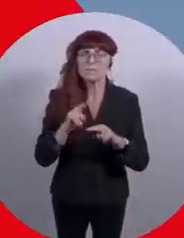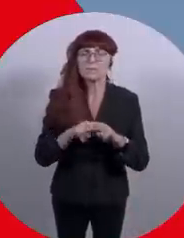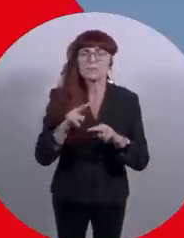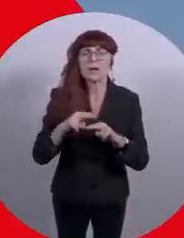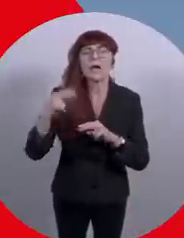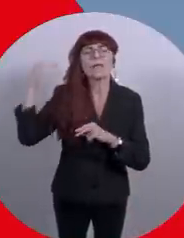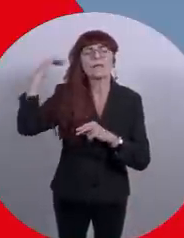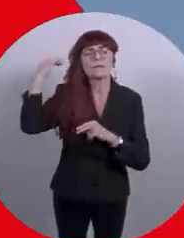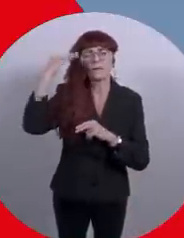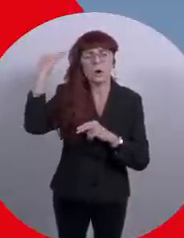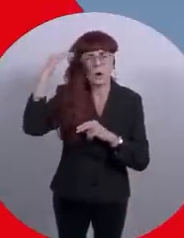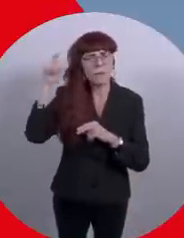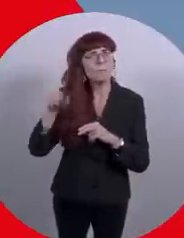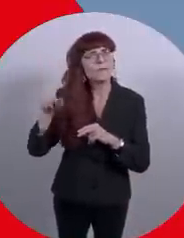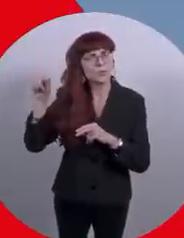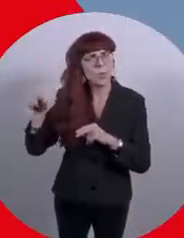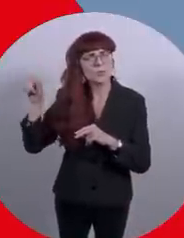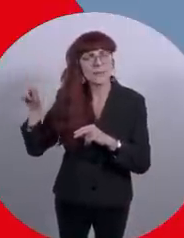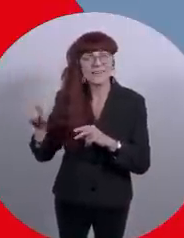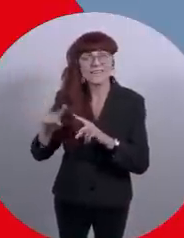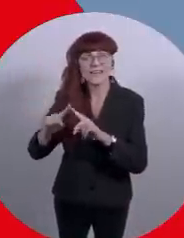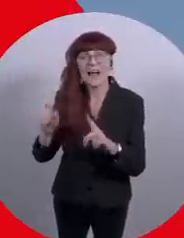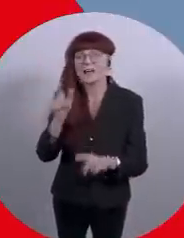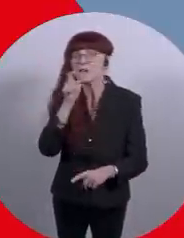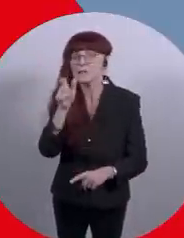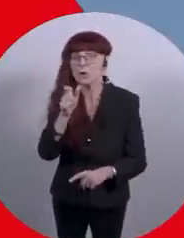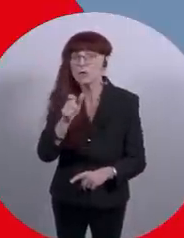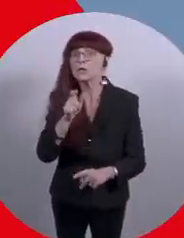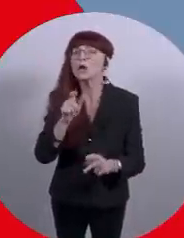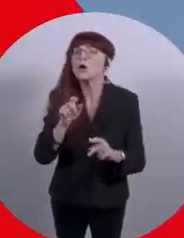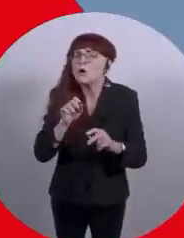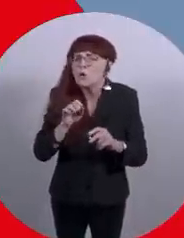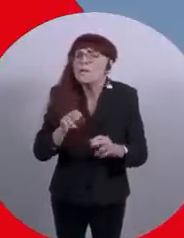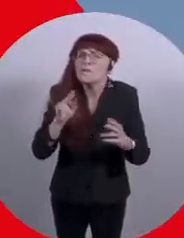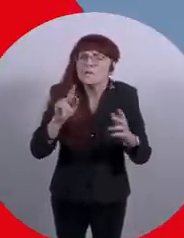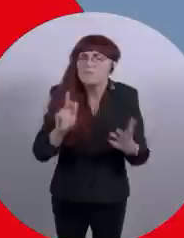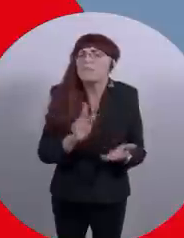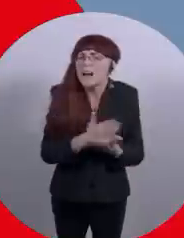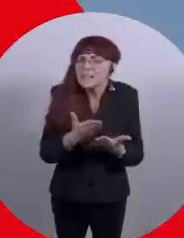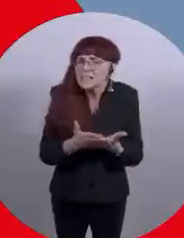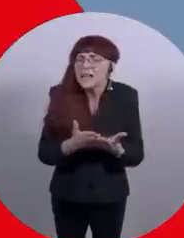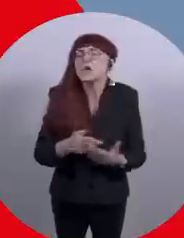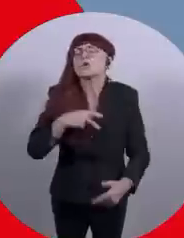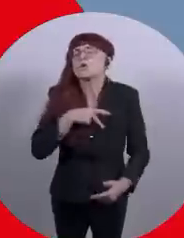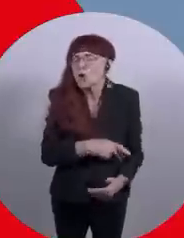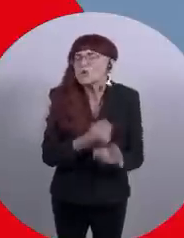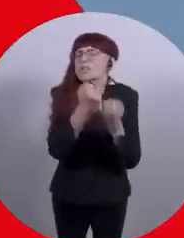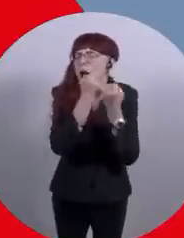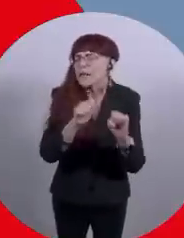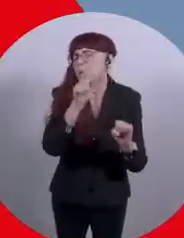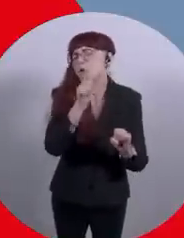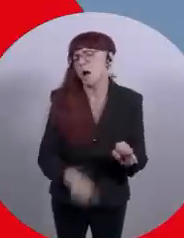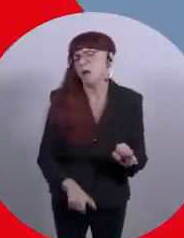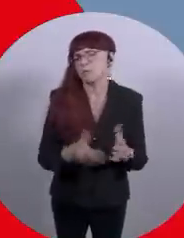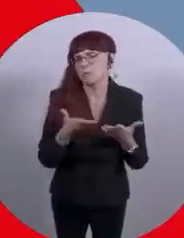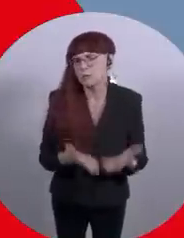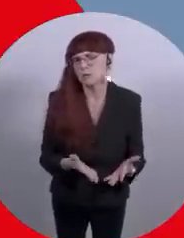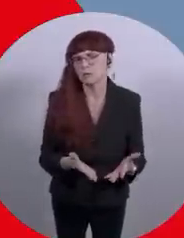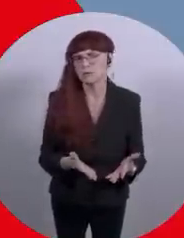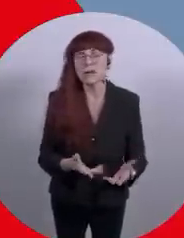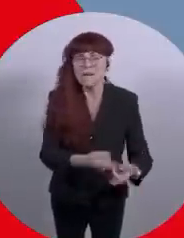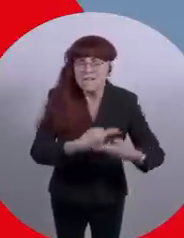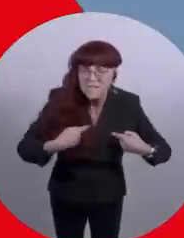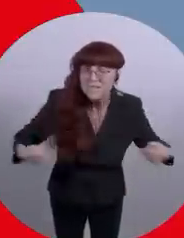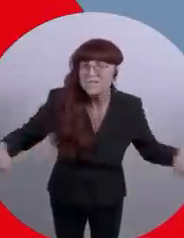Träumer das ist einfach nur anderes Wort für Sozialdemokrat liebe Genossinnen und Genossen wir sind es die immer